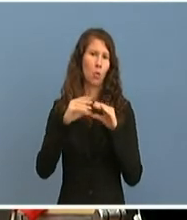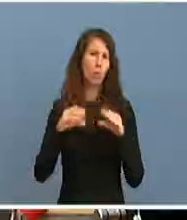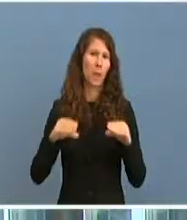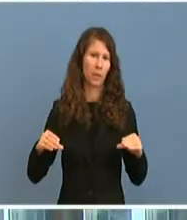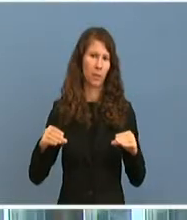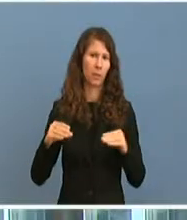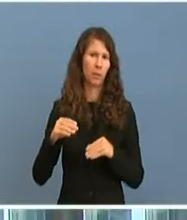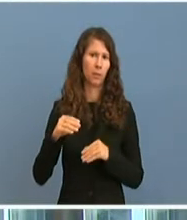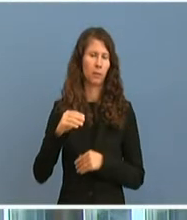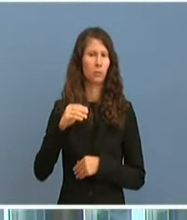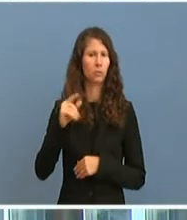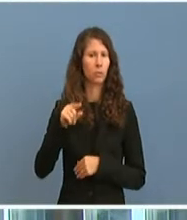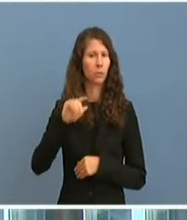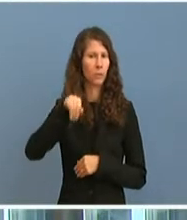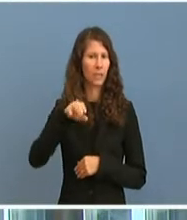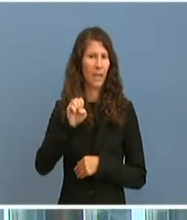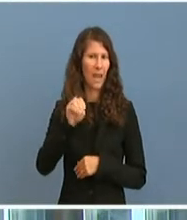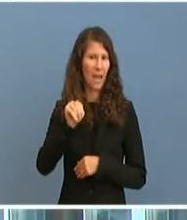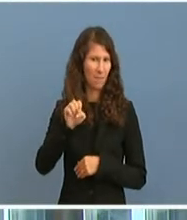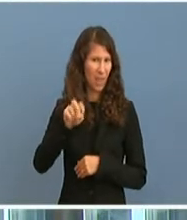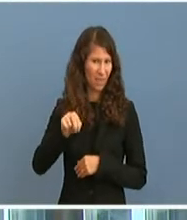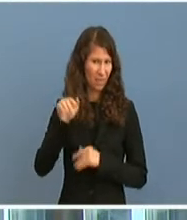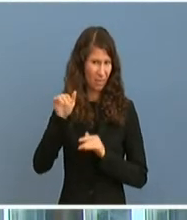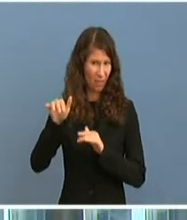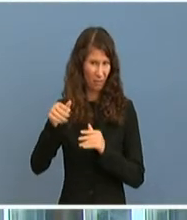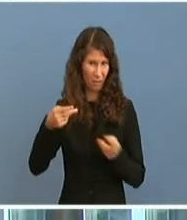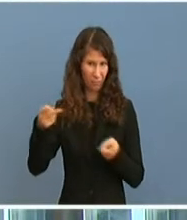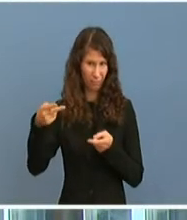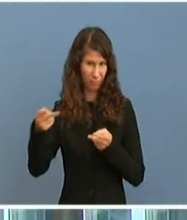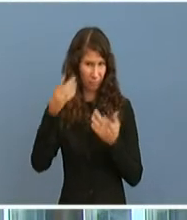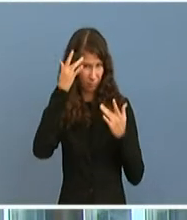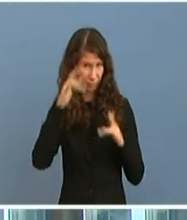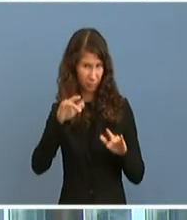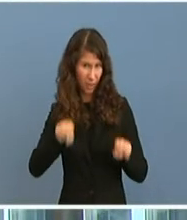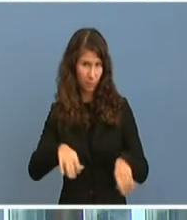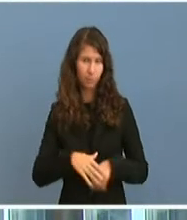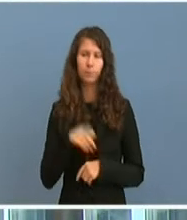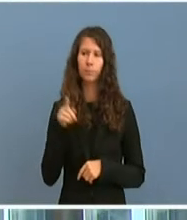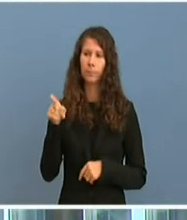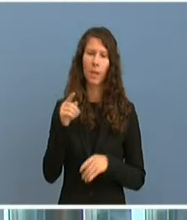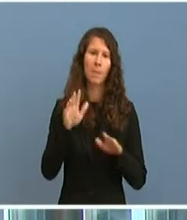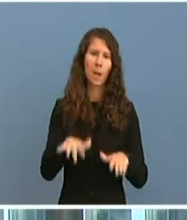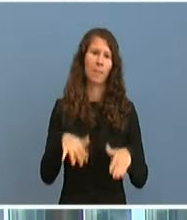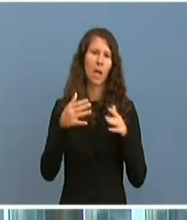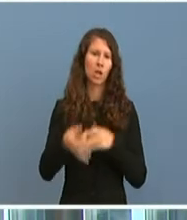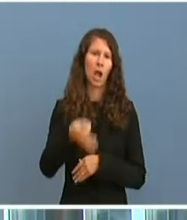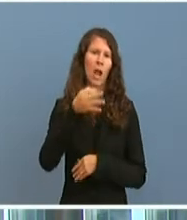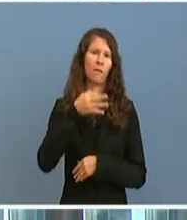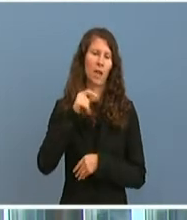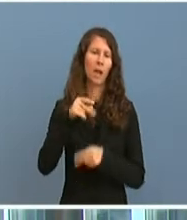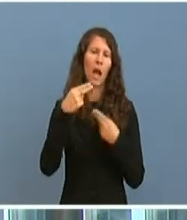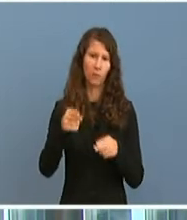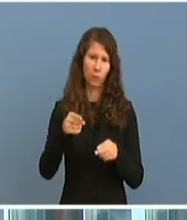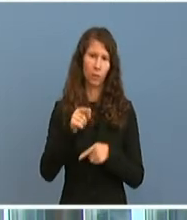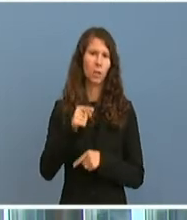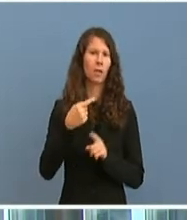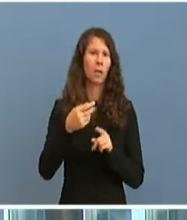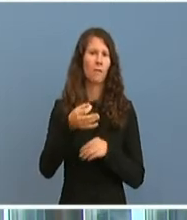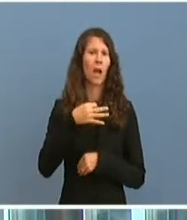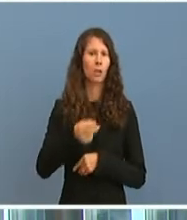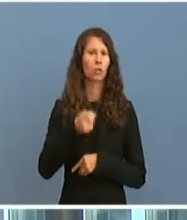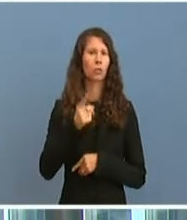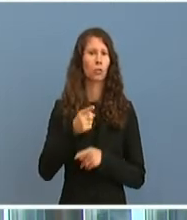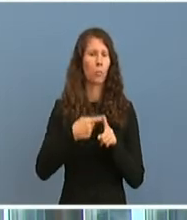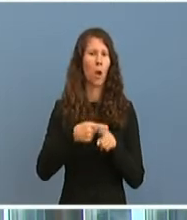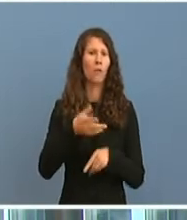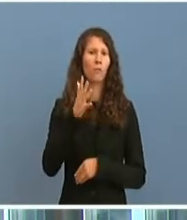Ja, vielen Dank. Ich kann Sie verweisen. Die Zahlen finden Sie in der Antwort auf eine parlamentarische Anfrage. Das ist die Frage Nummer 589 im